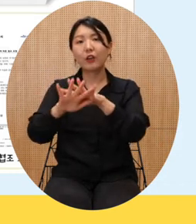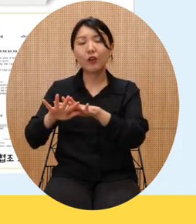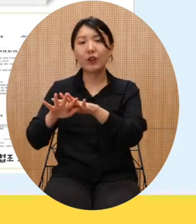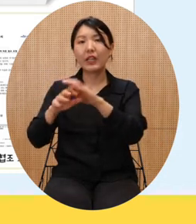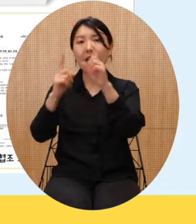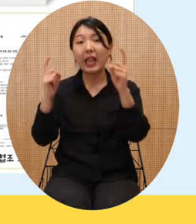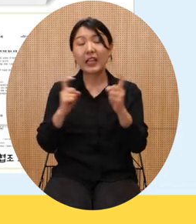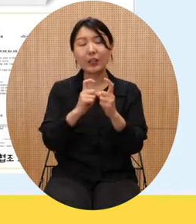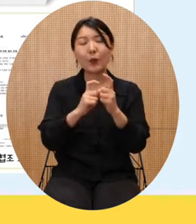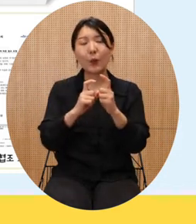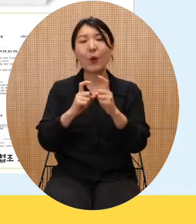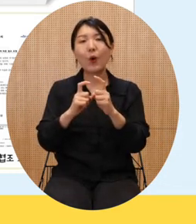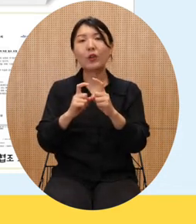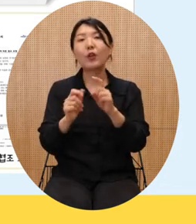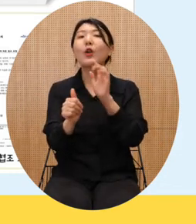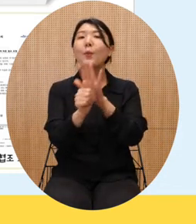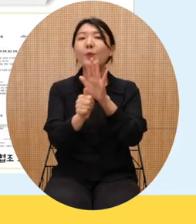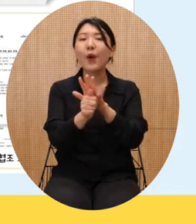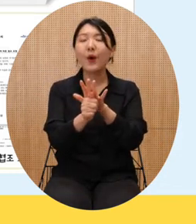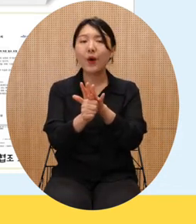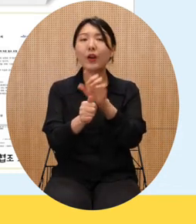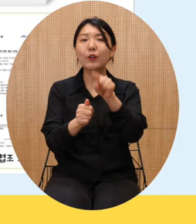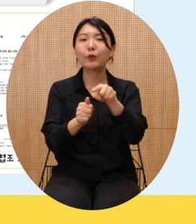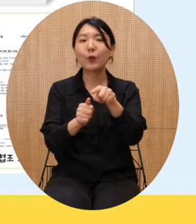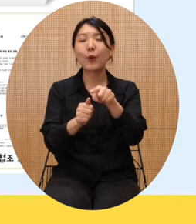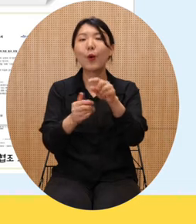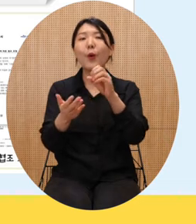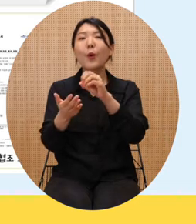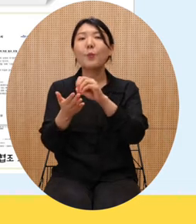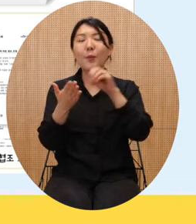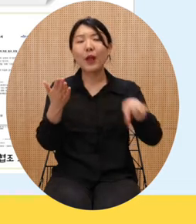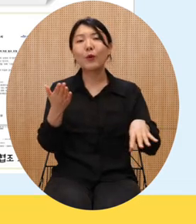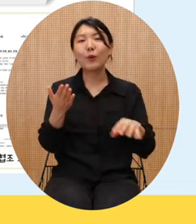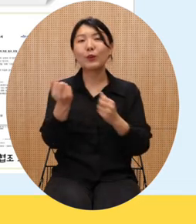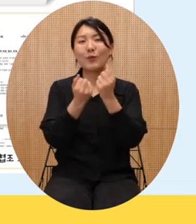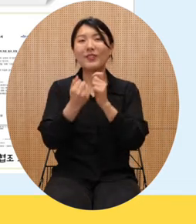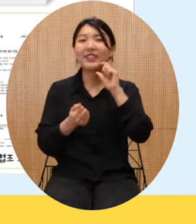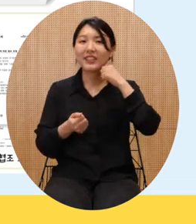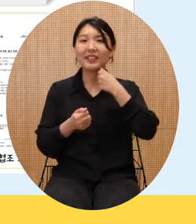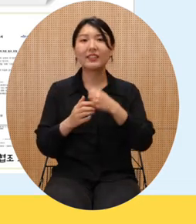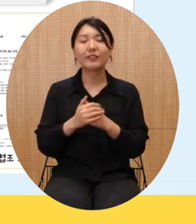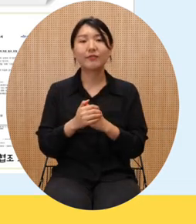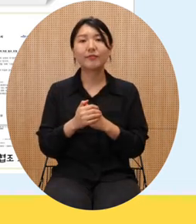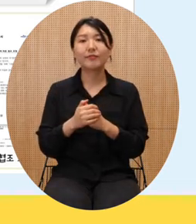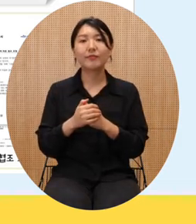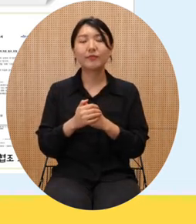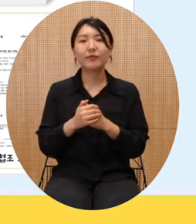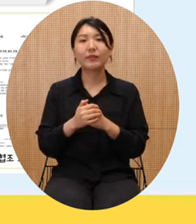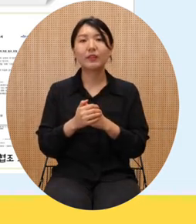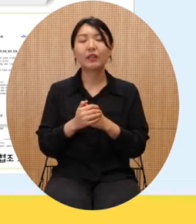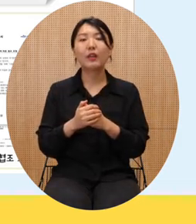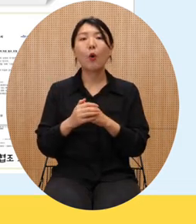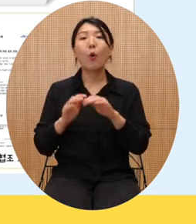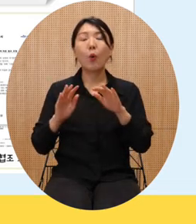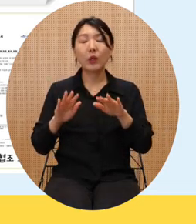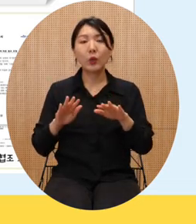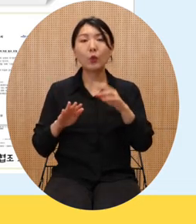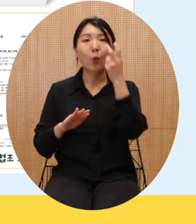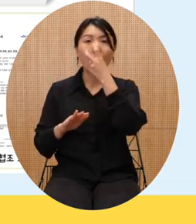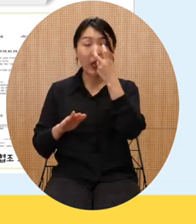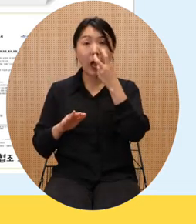네트워크, 이런 민간 거버넌스를 빼고 참 설명하기 어려운 부분이 있는데요.